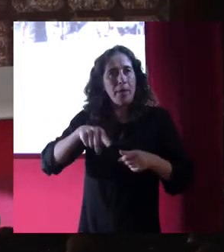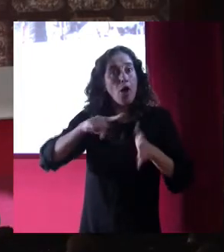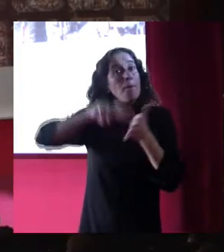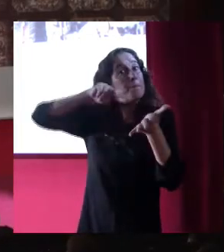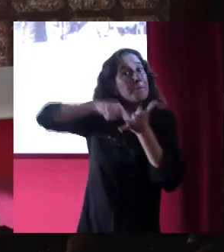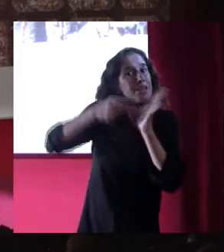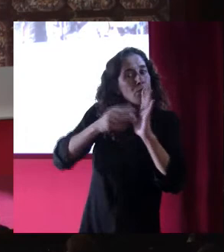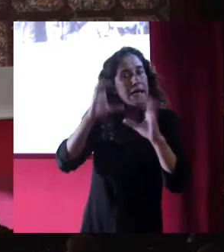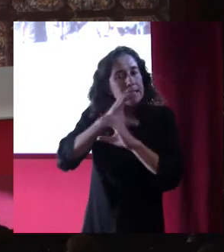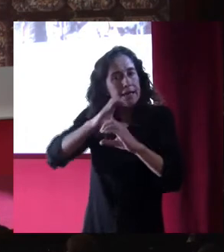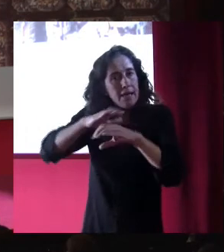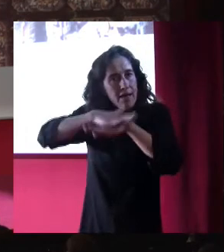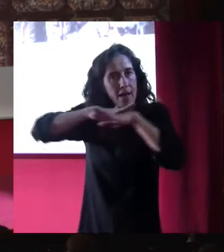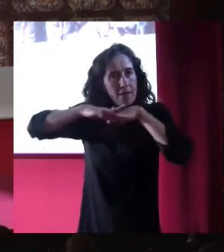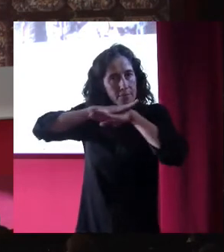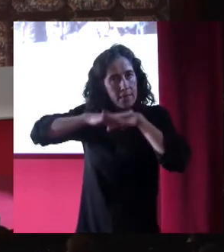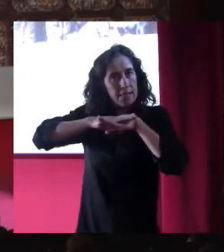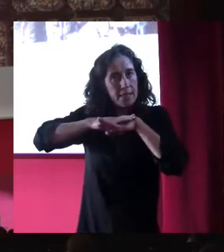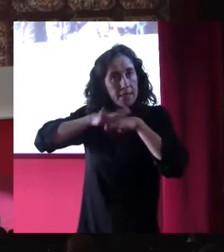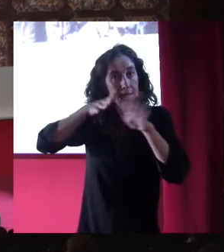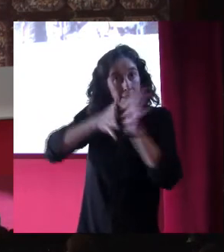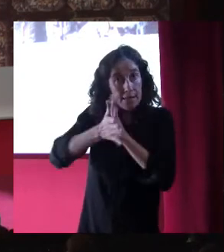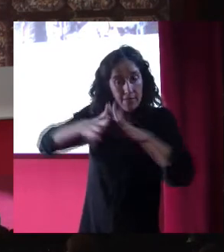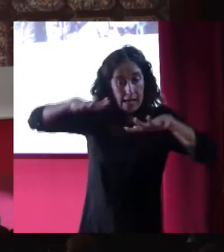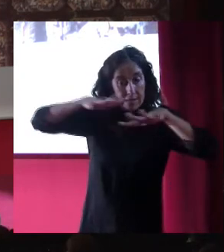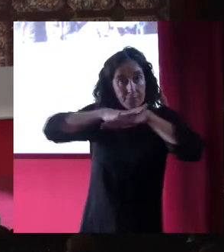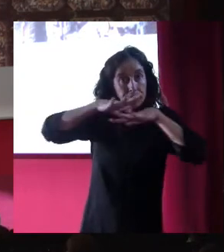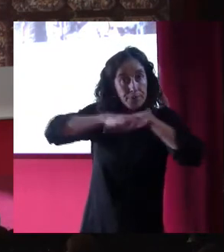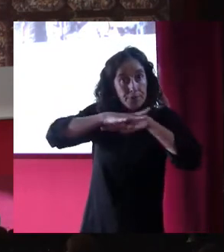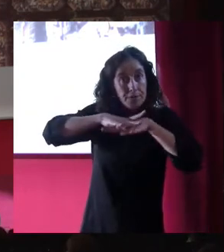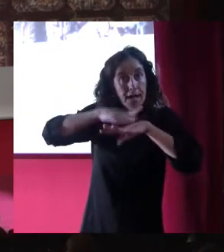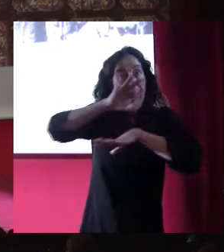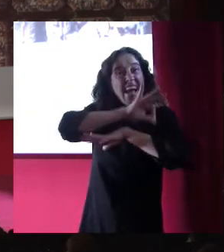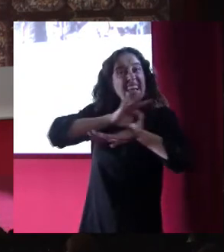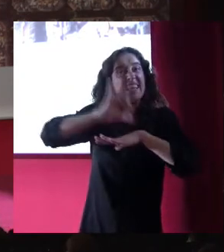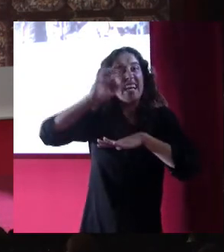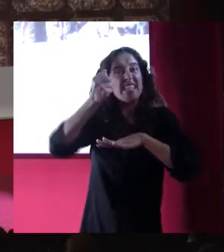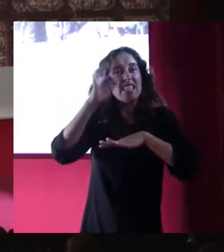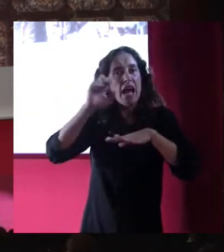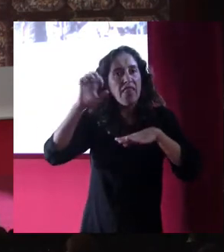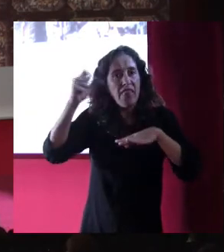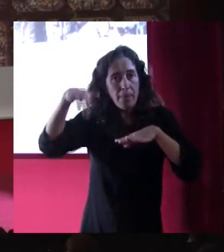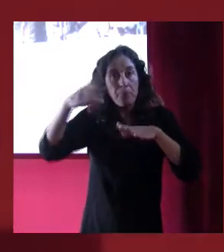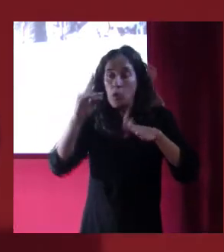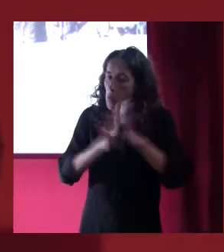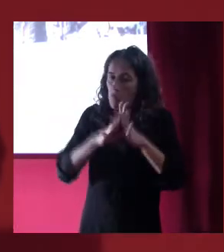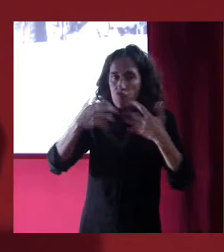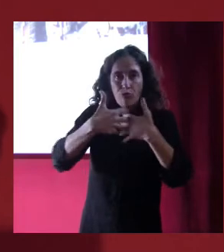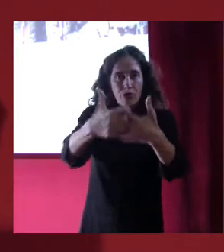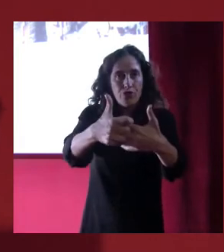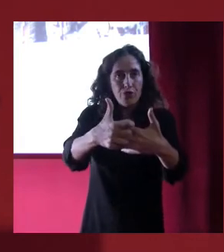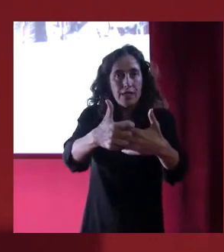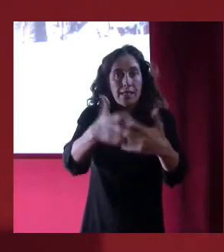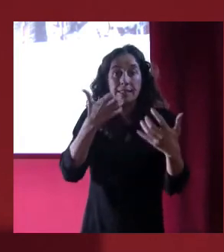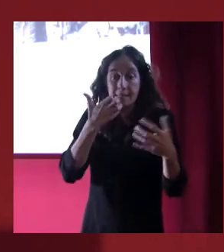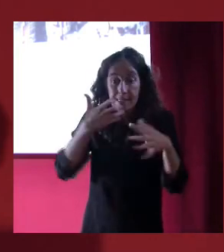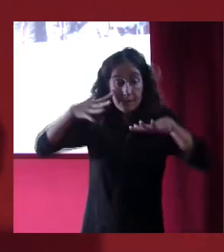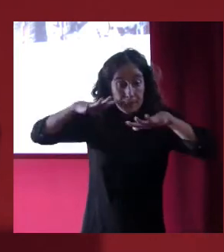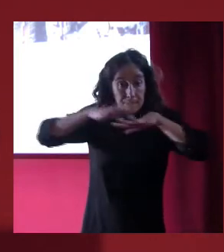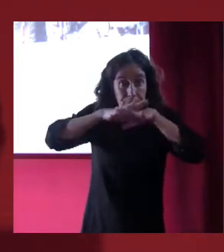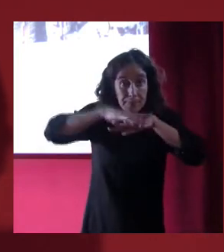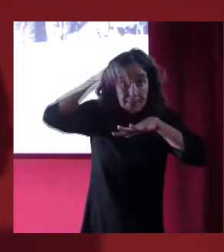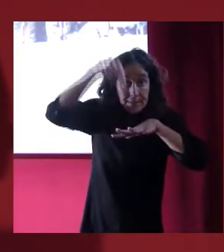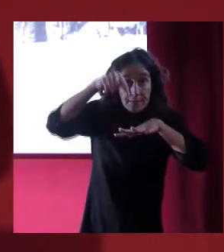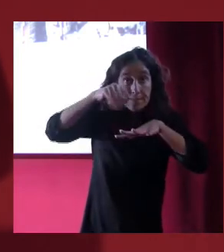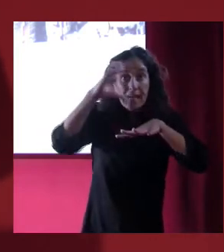mètode científic. I per tant, la trama Cerdà és eficient i és resilient. Si actuem sobre la trama